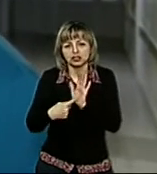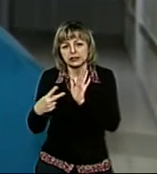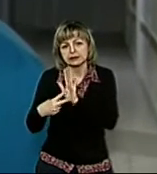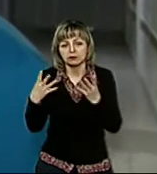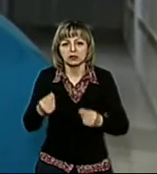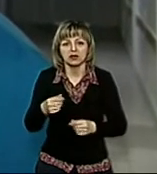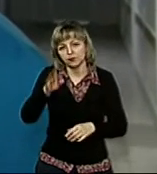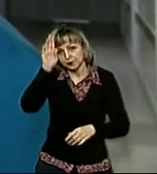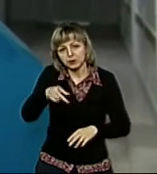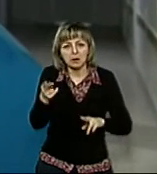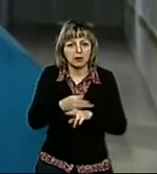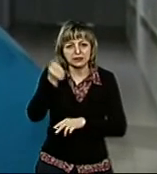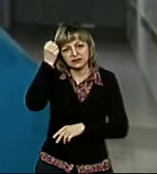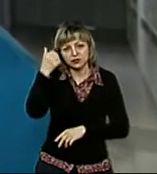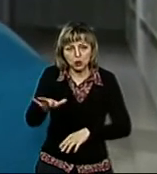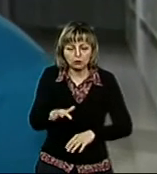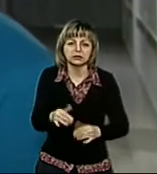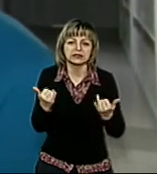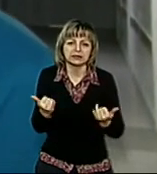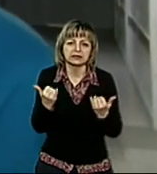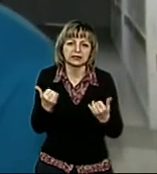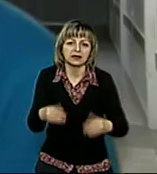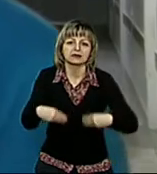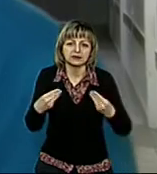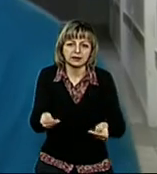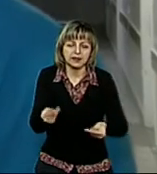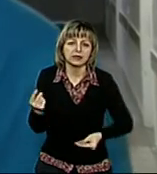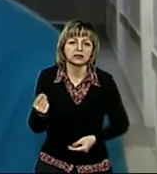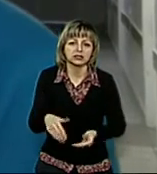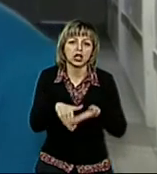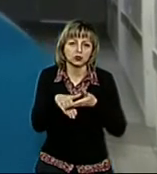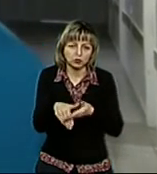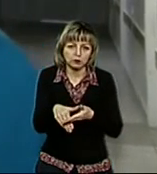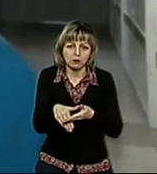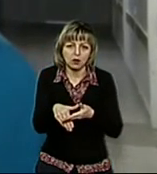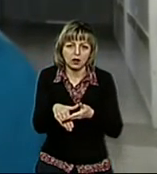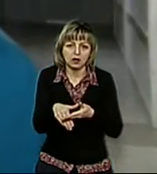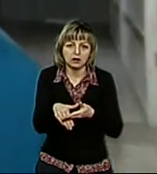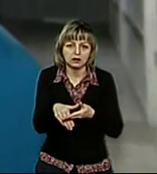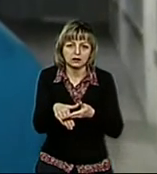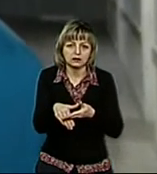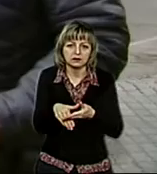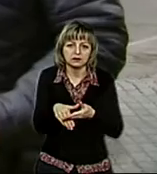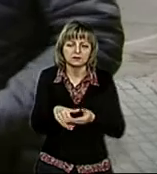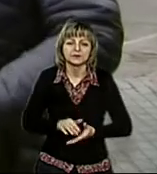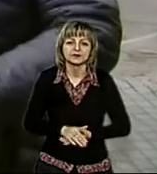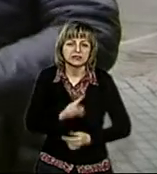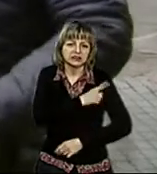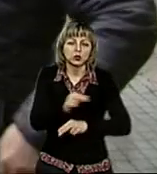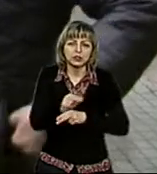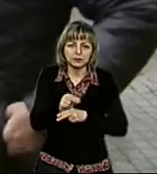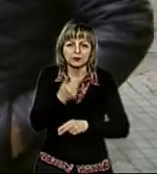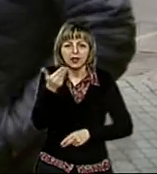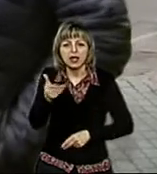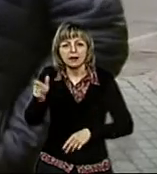свідомості. На даний момент надається допомога інфузійної терапії.